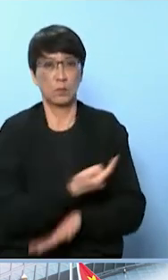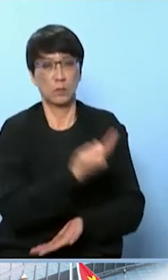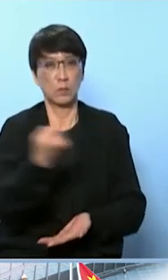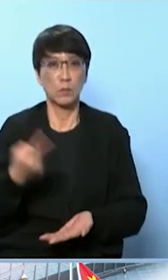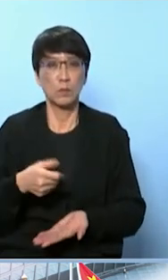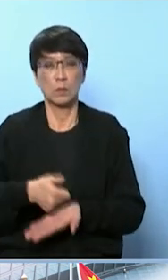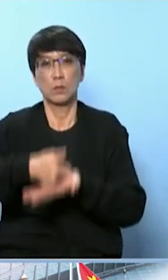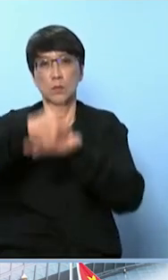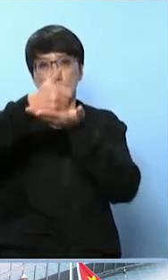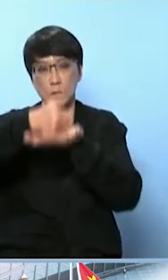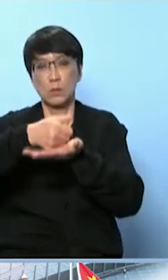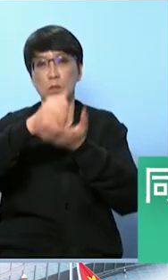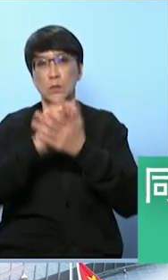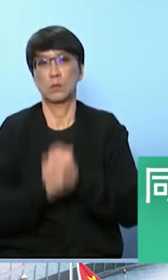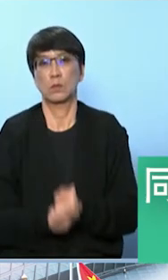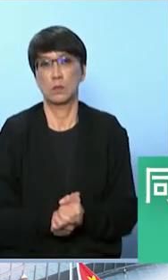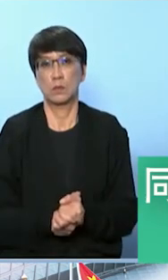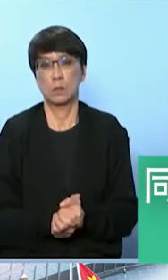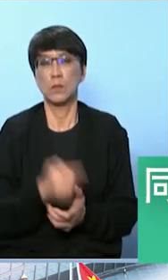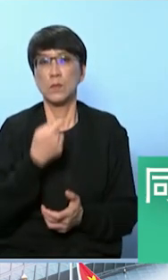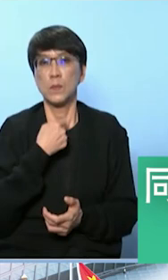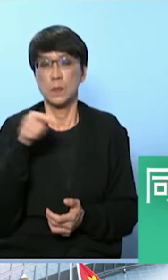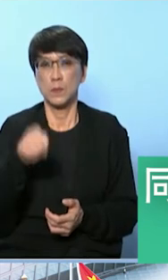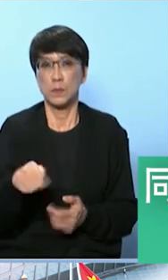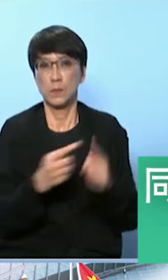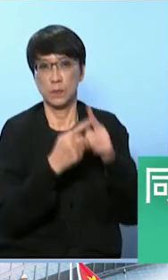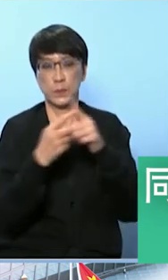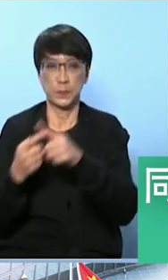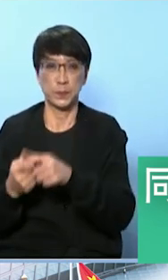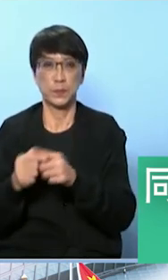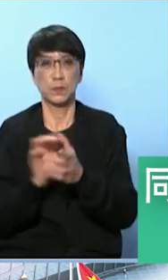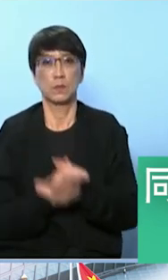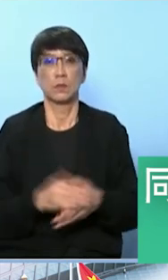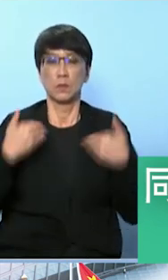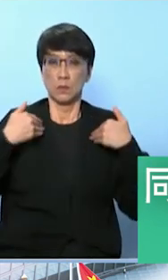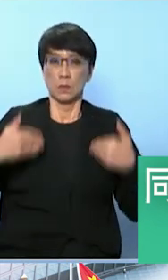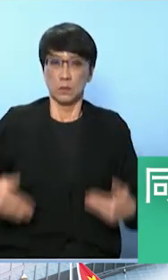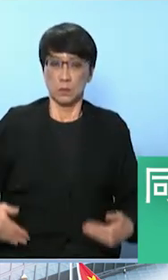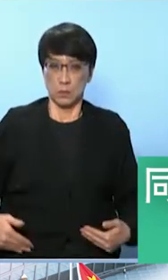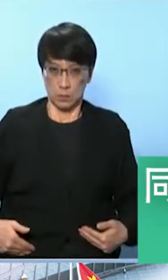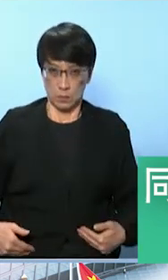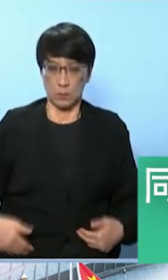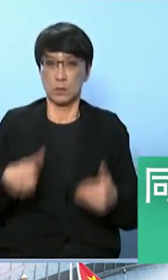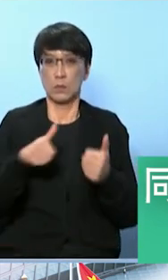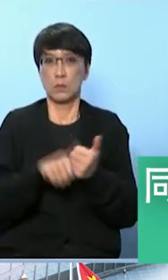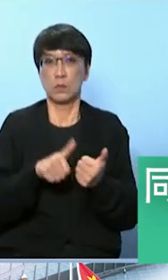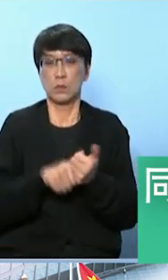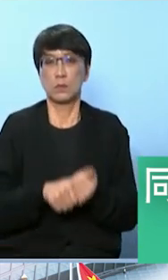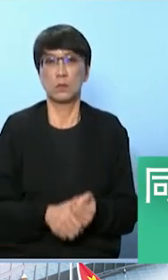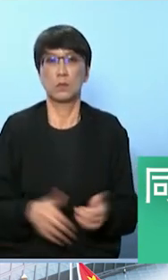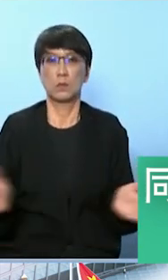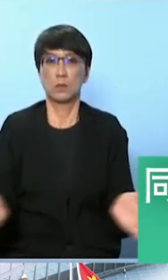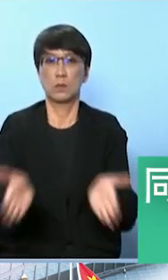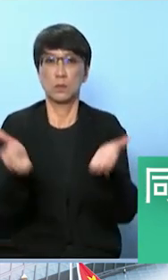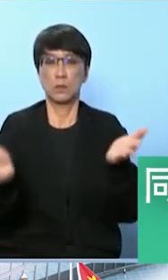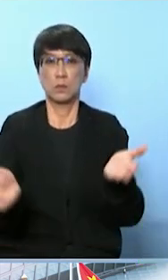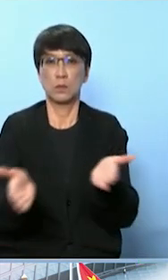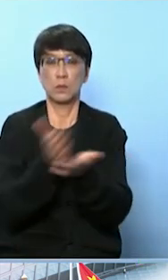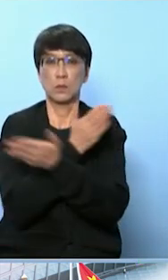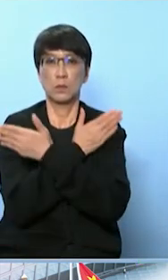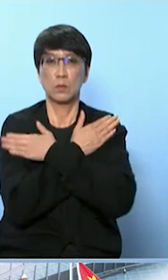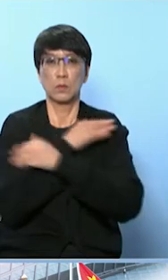尊重國旗及國徽，同時是提高市民的國民身份認同感和弘揚愛國精